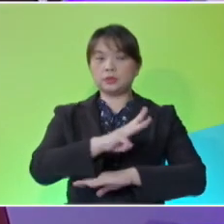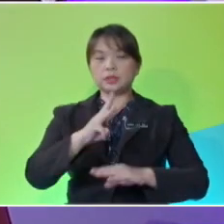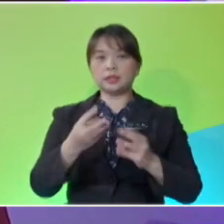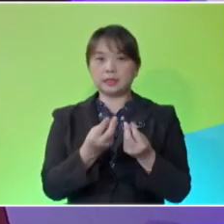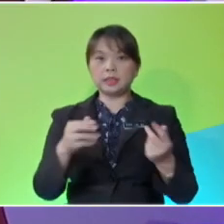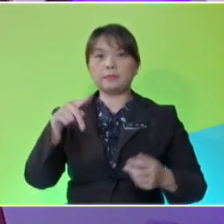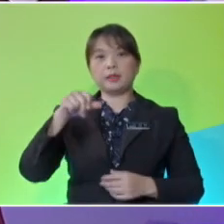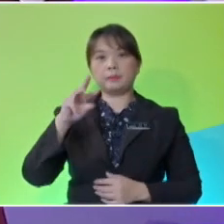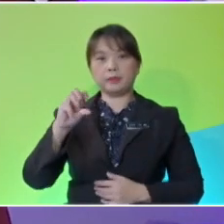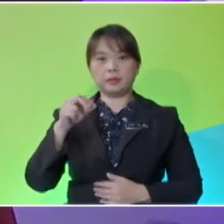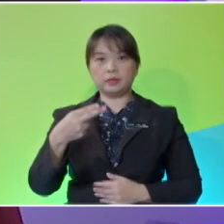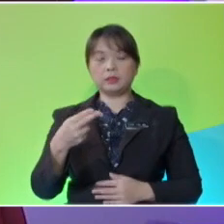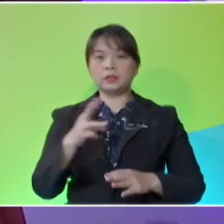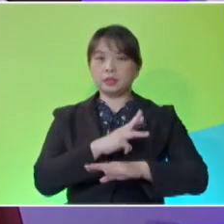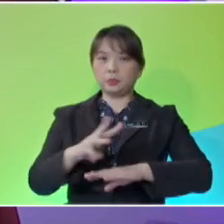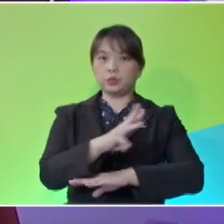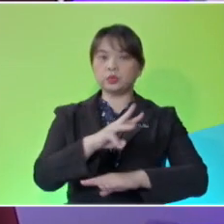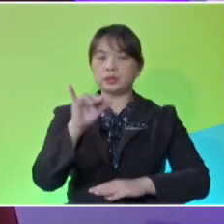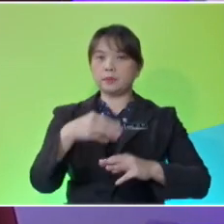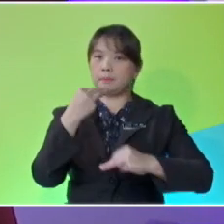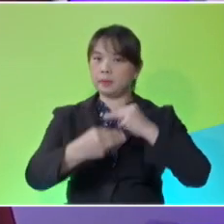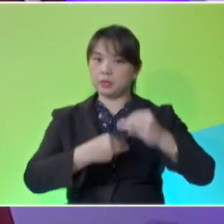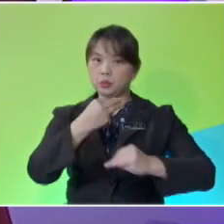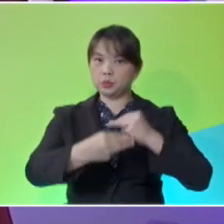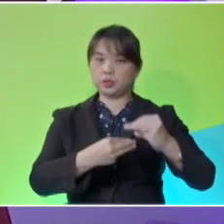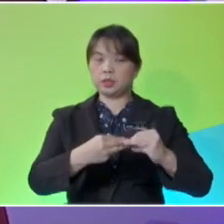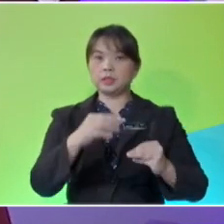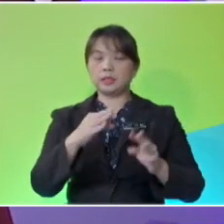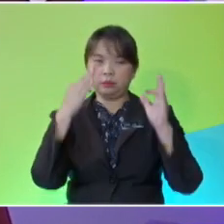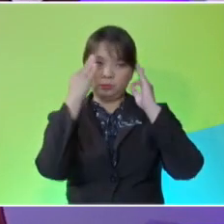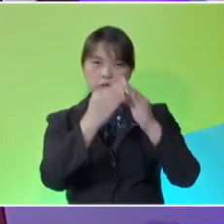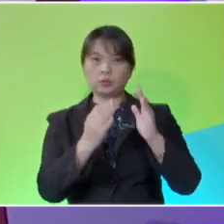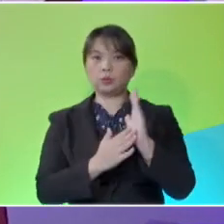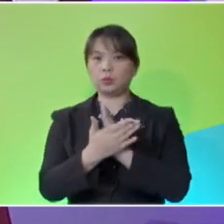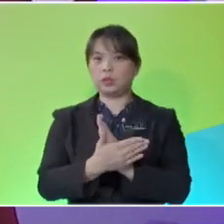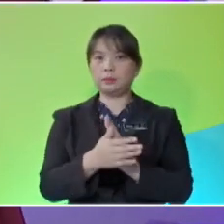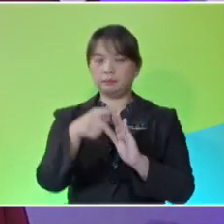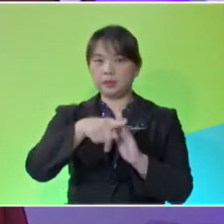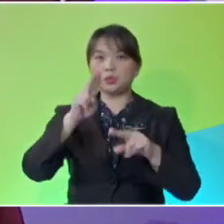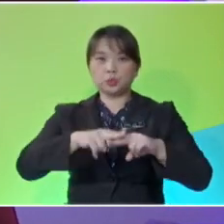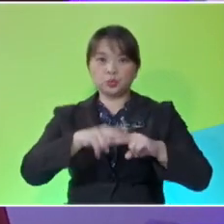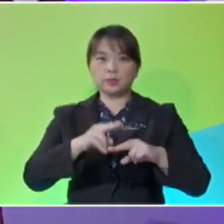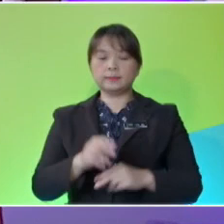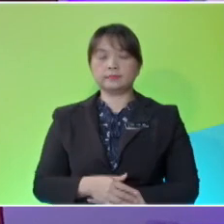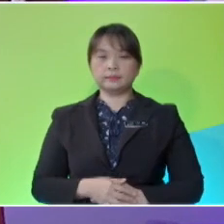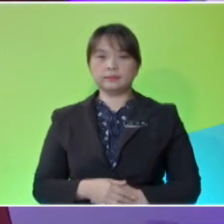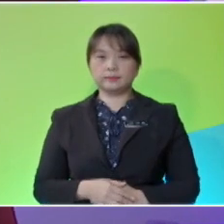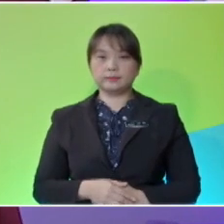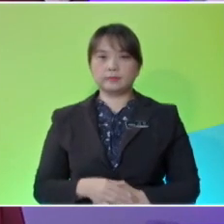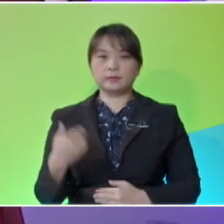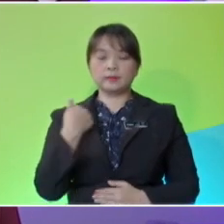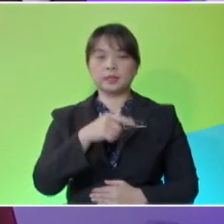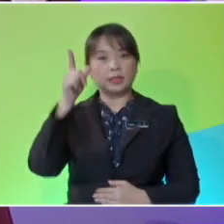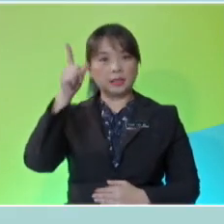kawasan yang maju dan kawasan yang tertumpu oleh penduduk Oke baik yang seterusnya kita lihat kawasan